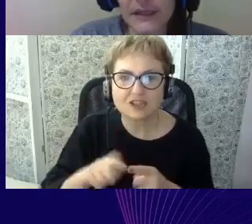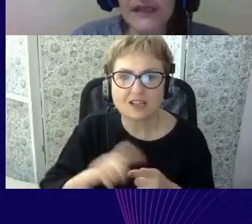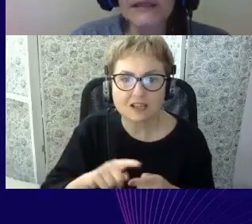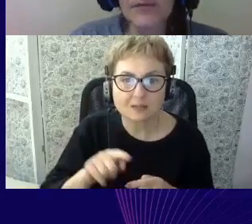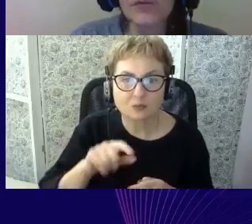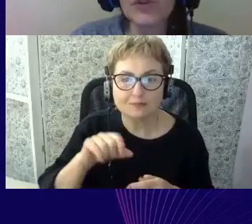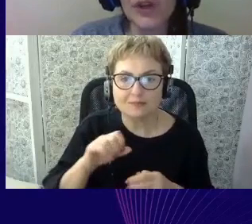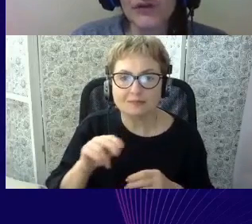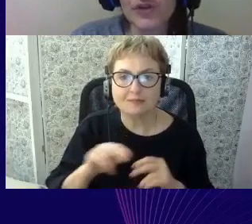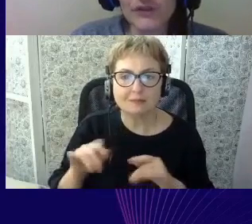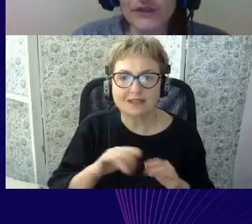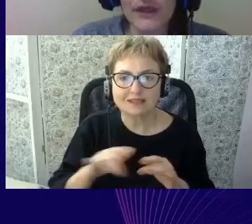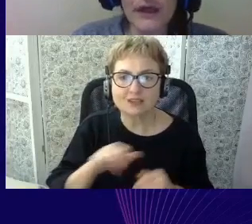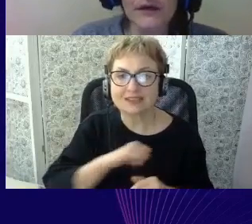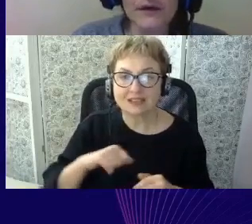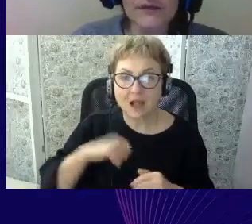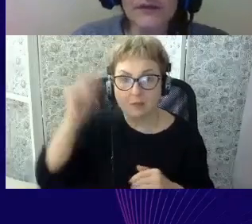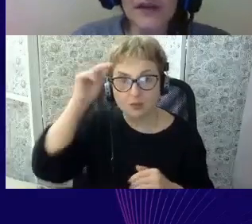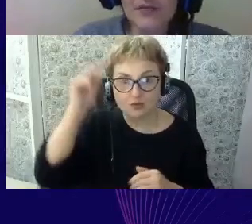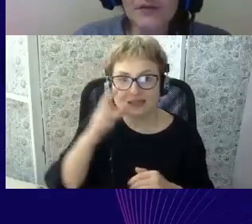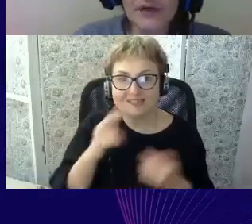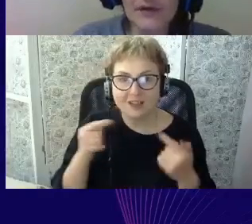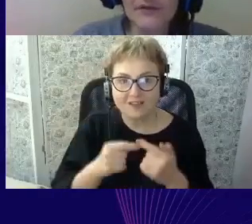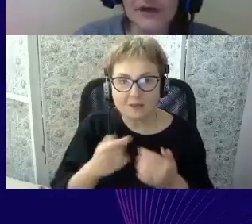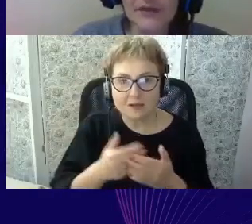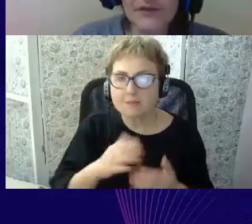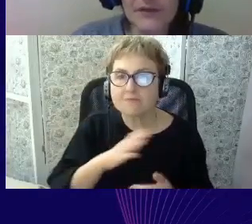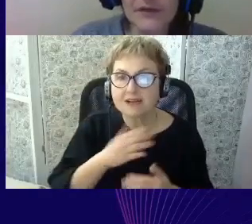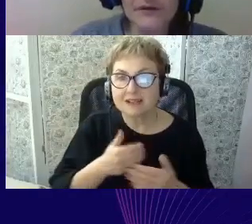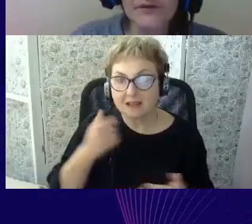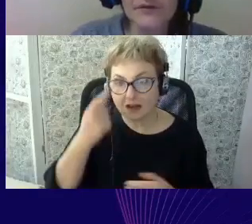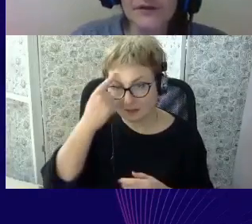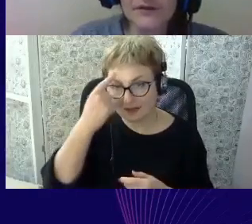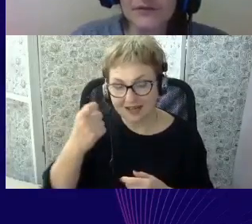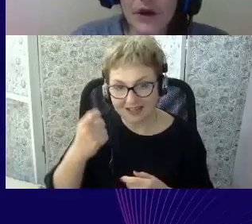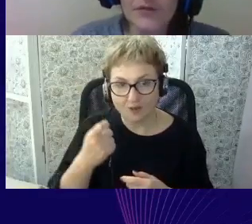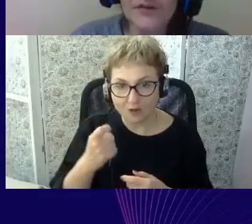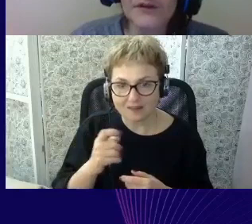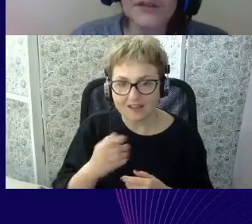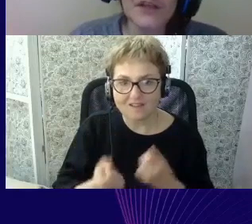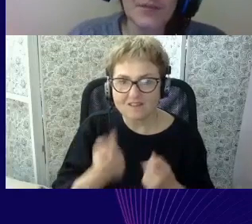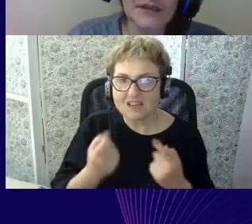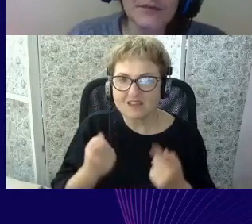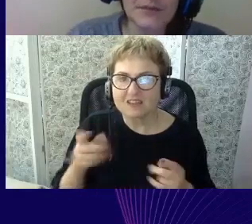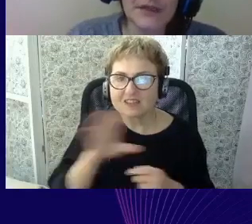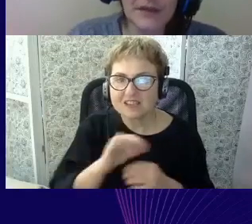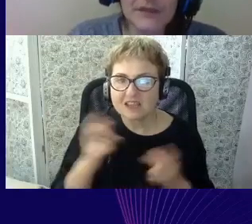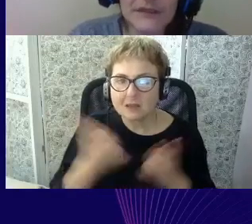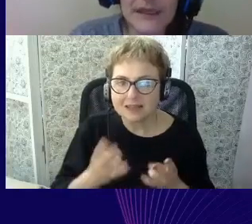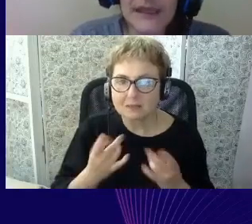процесса, и сам обучающийся своевременно были проинформированы выявили все